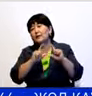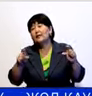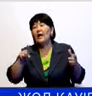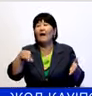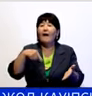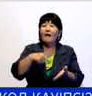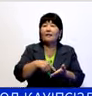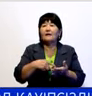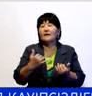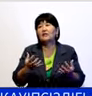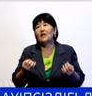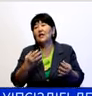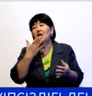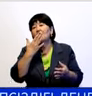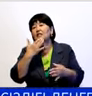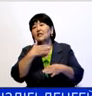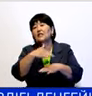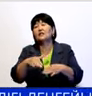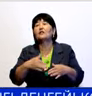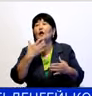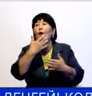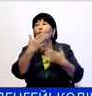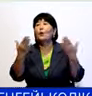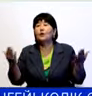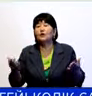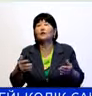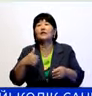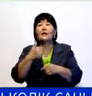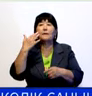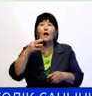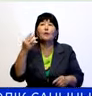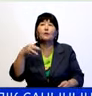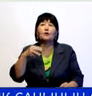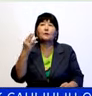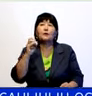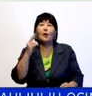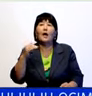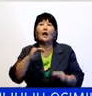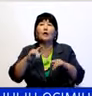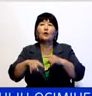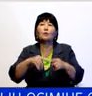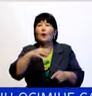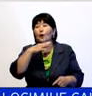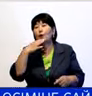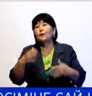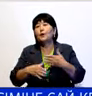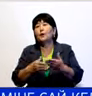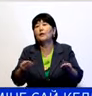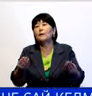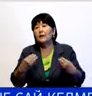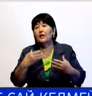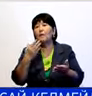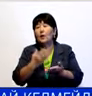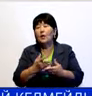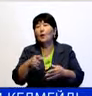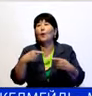қалаларда және де шетелдерде де көрсету ең басты мақсаттарымыз. Мұстафа Шоқай ұрпақтары көптен көмек берген болатын, ол